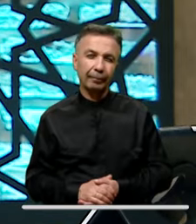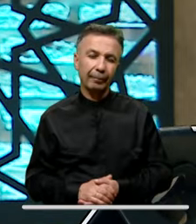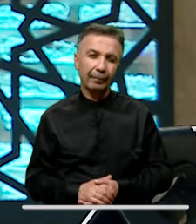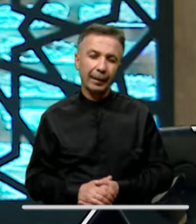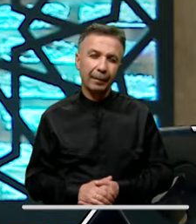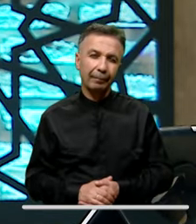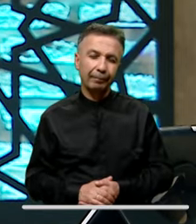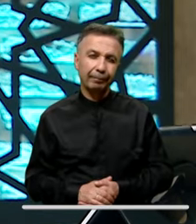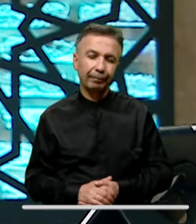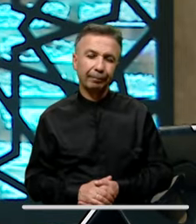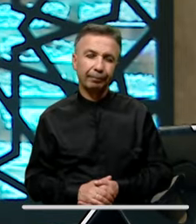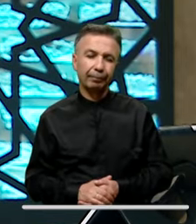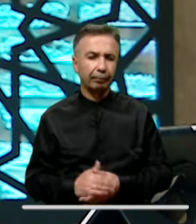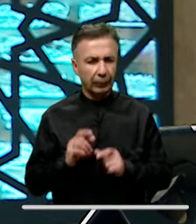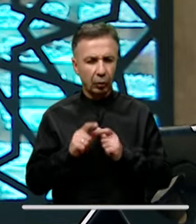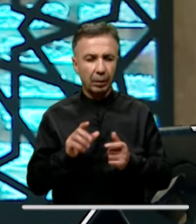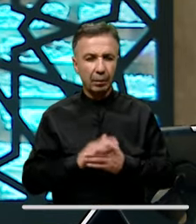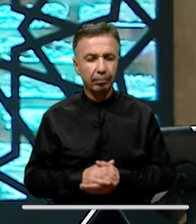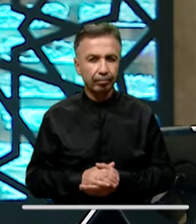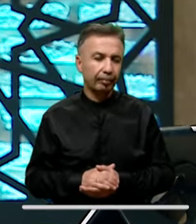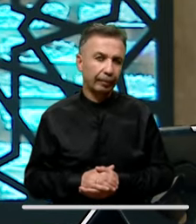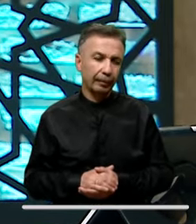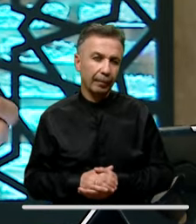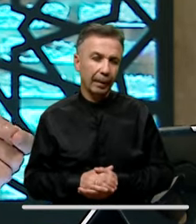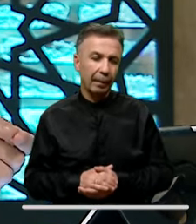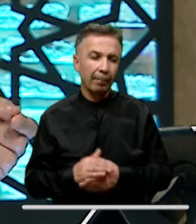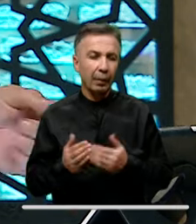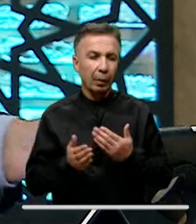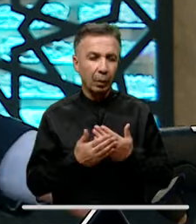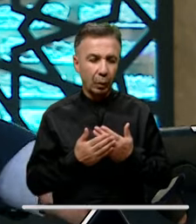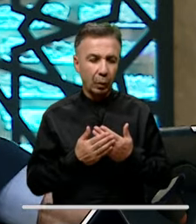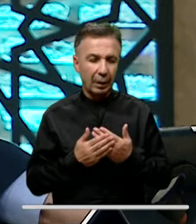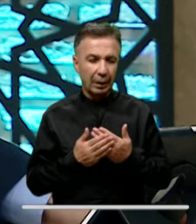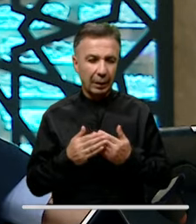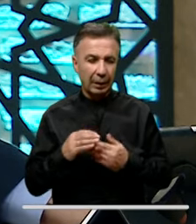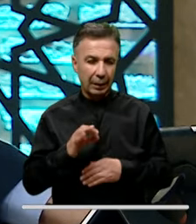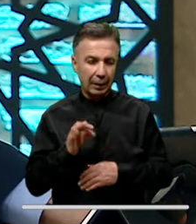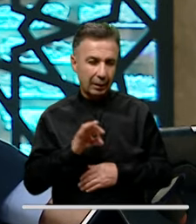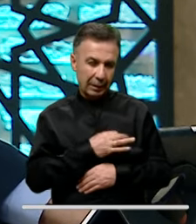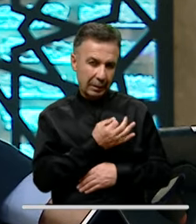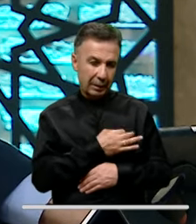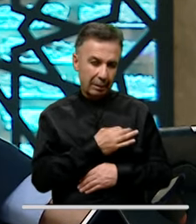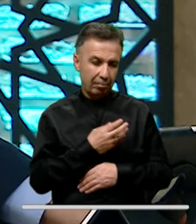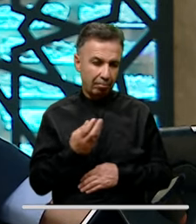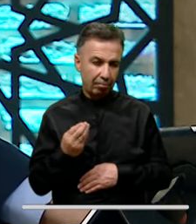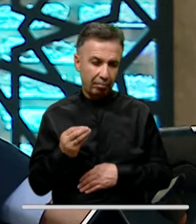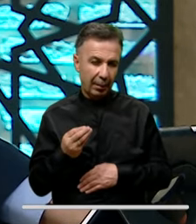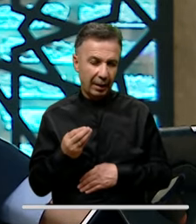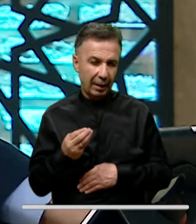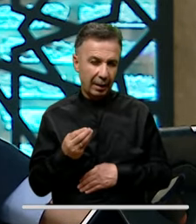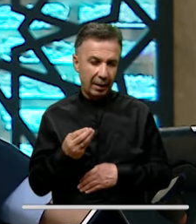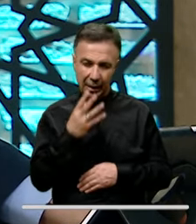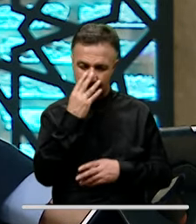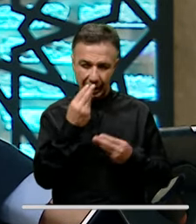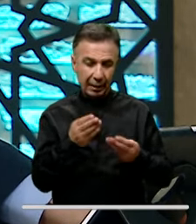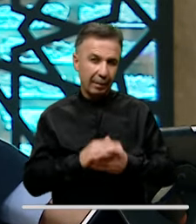istiyorum. Şimdi hani düğünde takılan altın veyahut da bebek görmesi de demiş mesela. Genelde